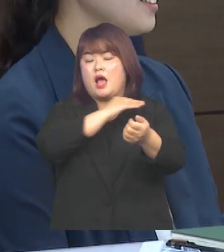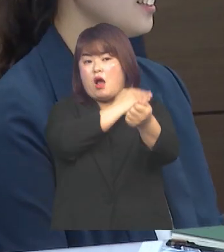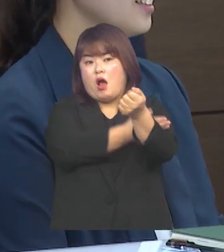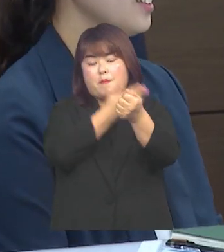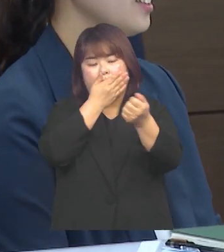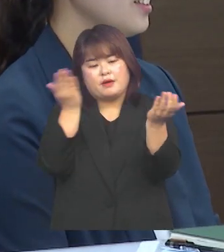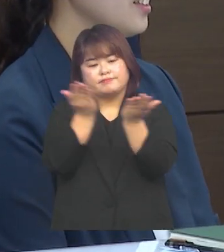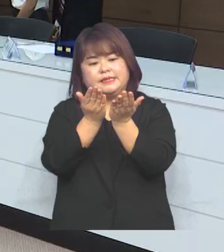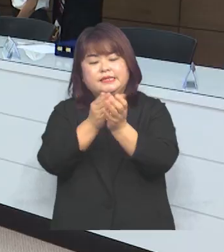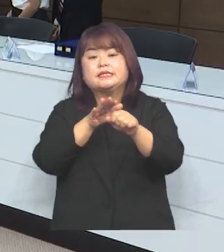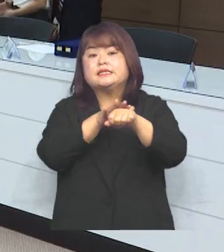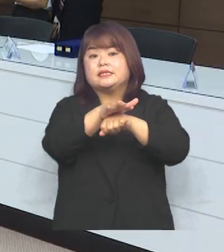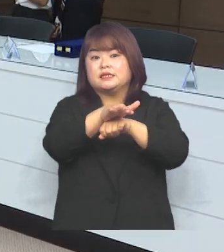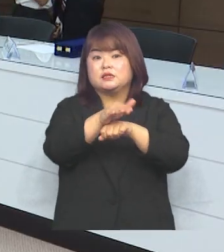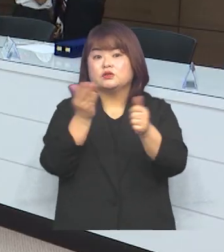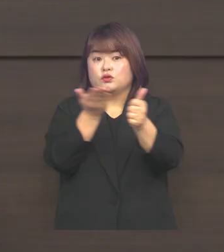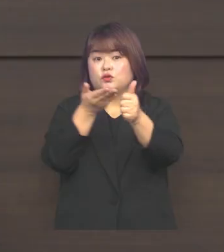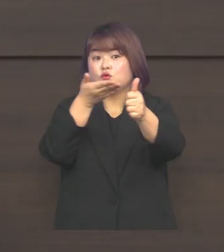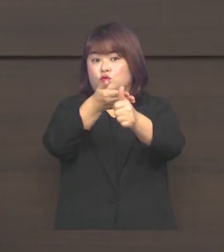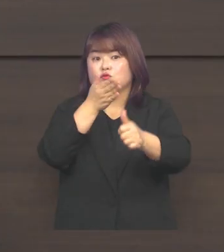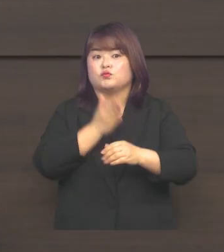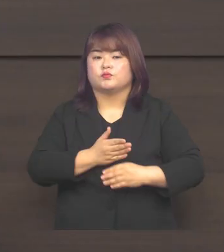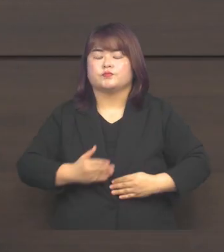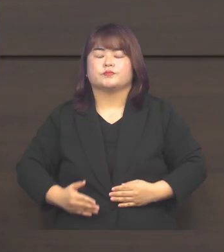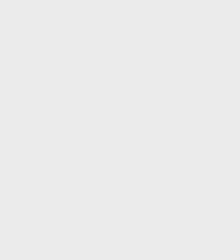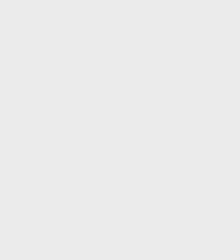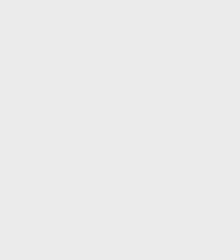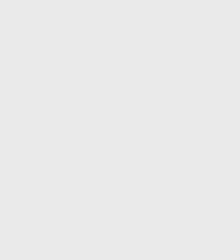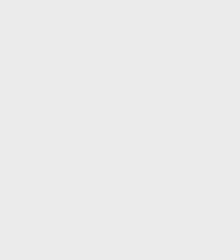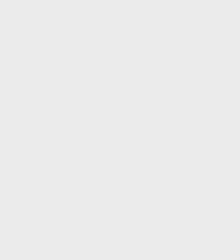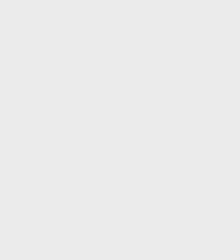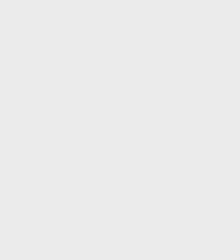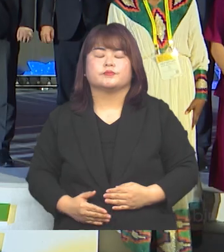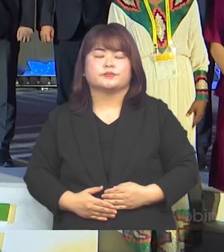있도록 맞춤형 프로그램을 지원하고 있습니다.